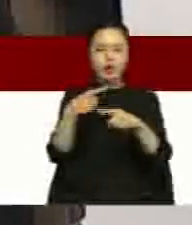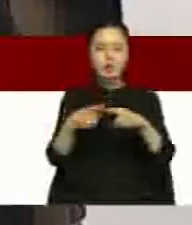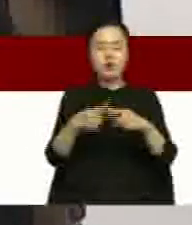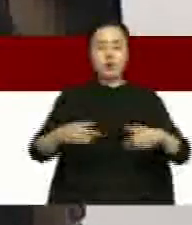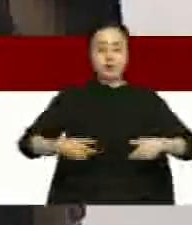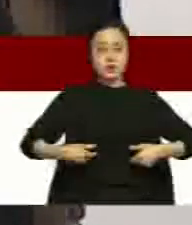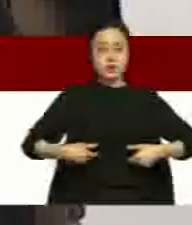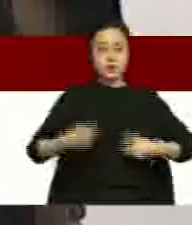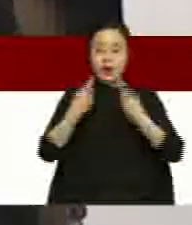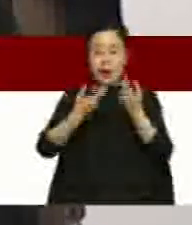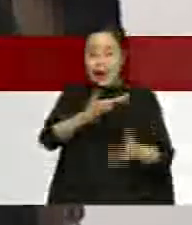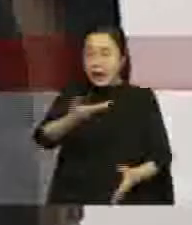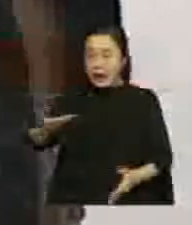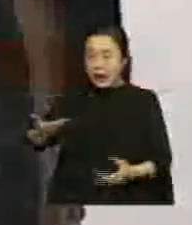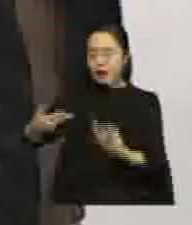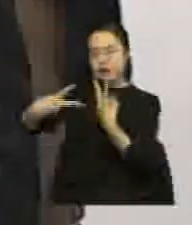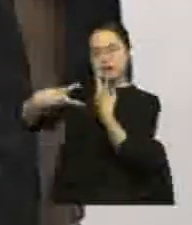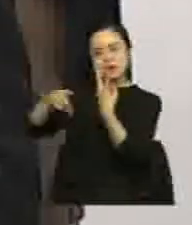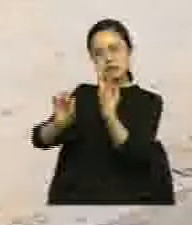만족하지 못한다고 하더라고요.